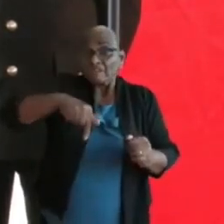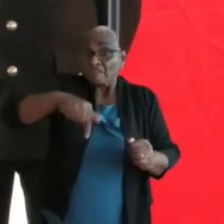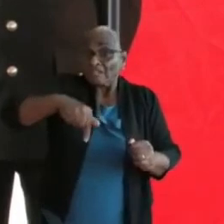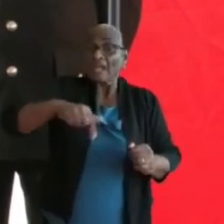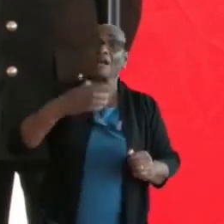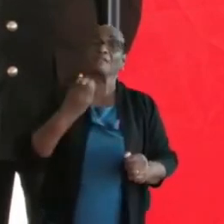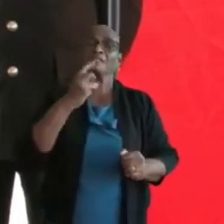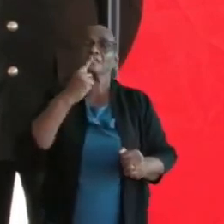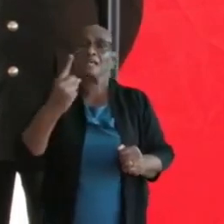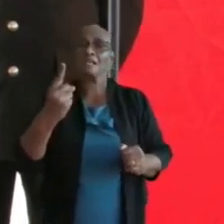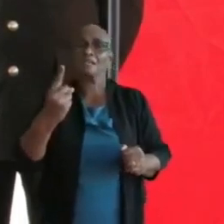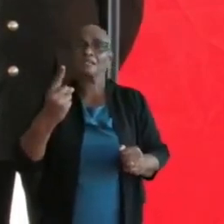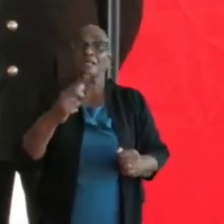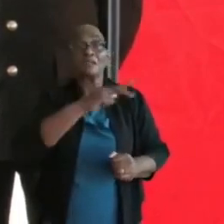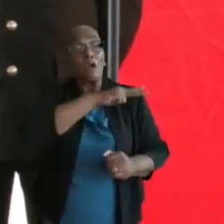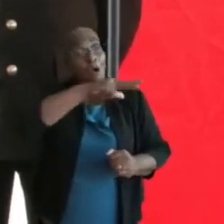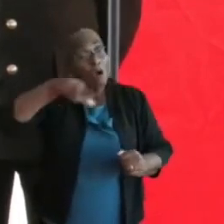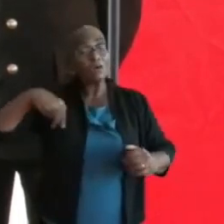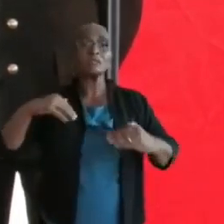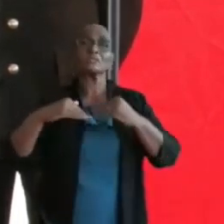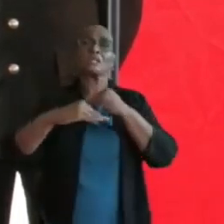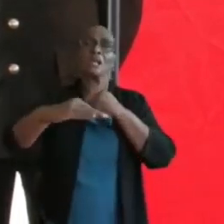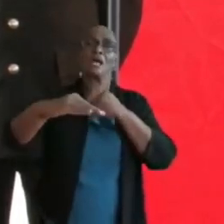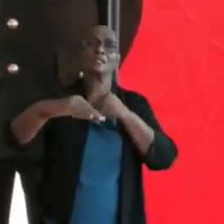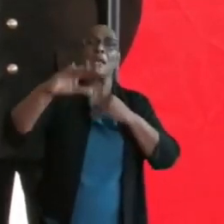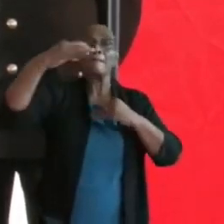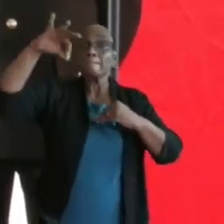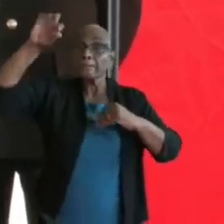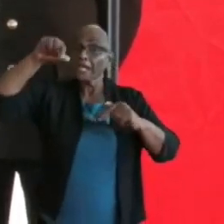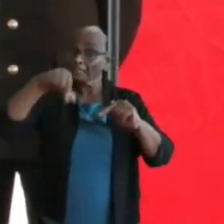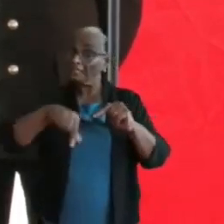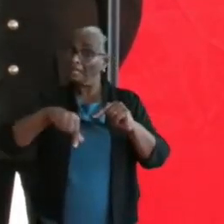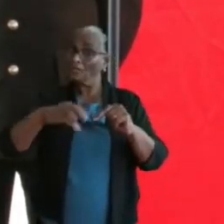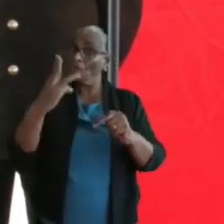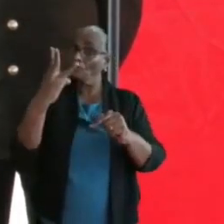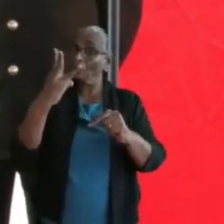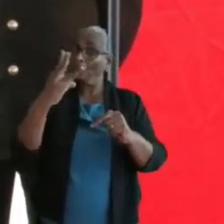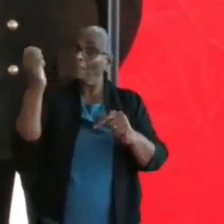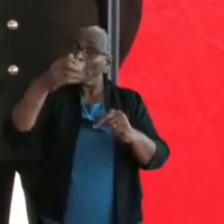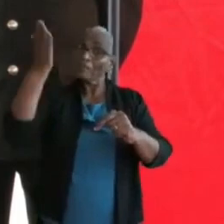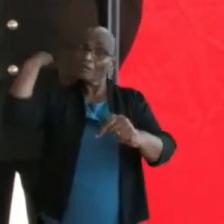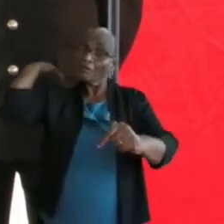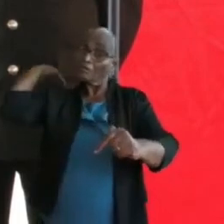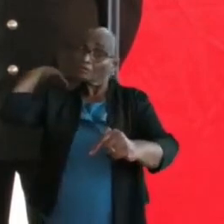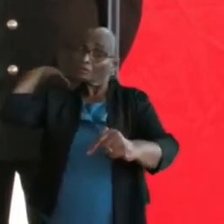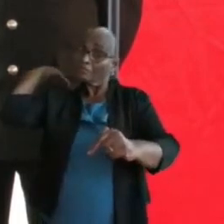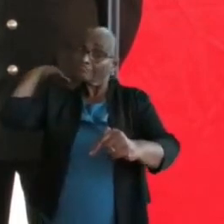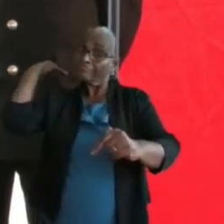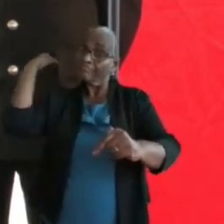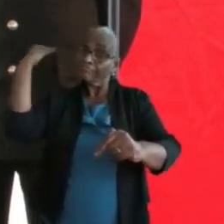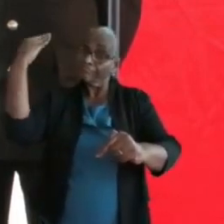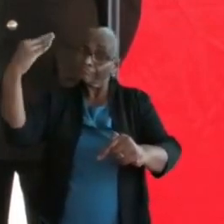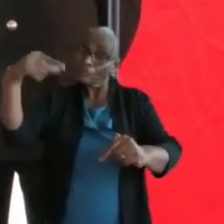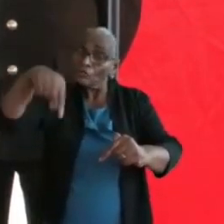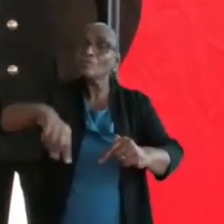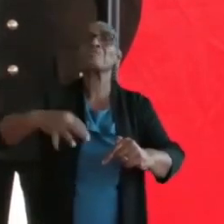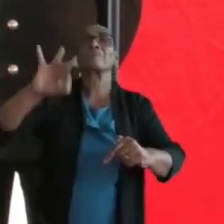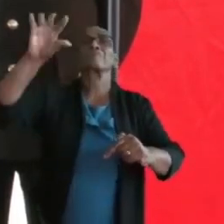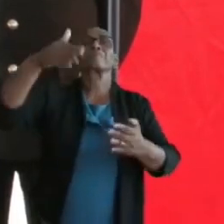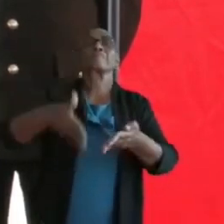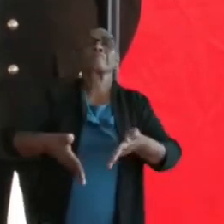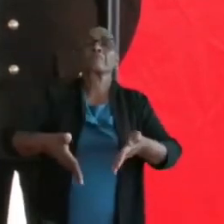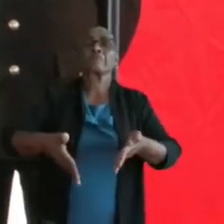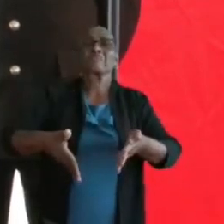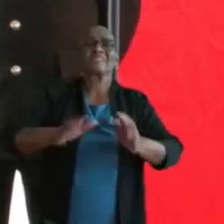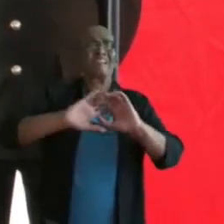zeggen, dat ons land beter voor staat dan 3 maanden geleden. Ja, meneer de voorzitter,